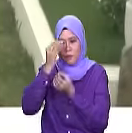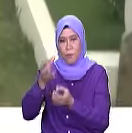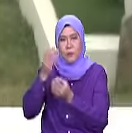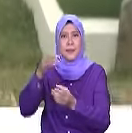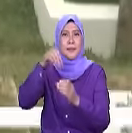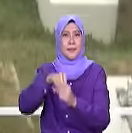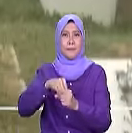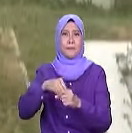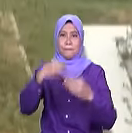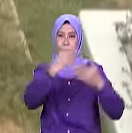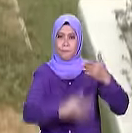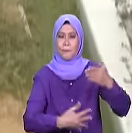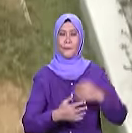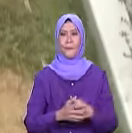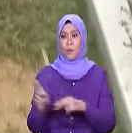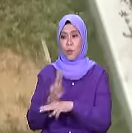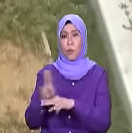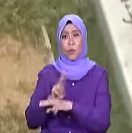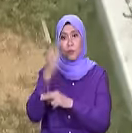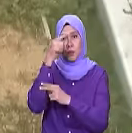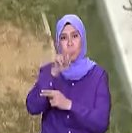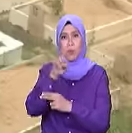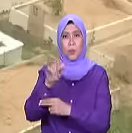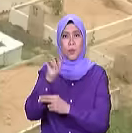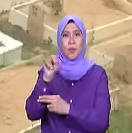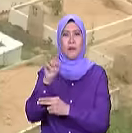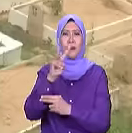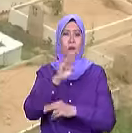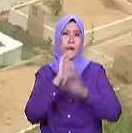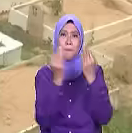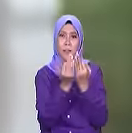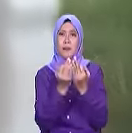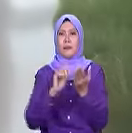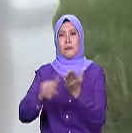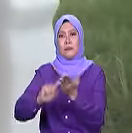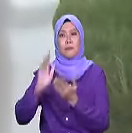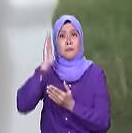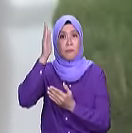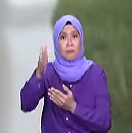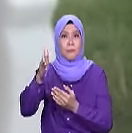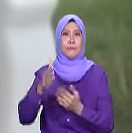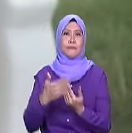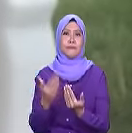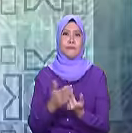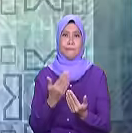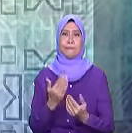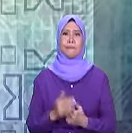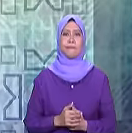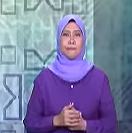mereka. Rekod tersebut akan digunakan sebagai rujukan waris dan urusan-urusan lain pada masa akan datang.